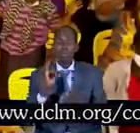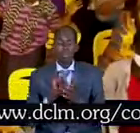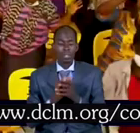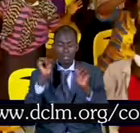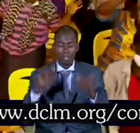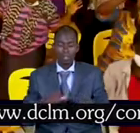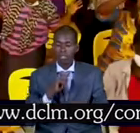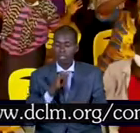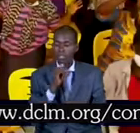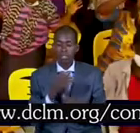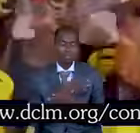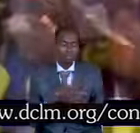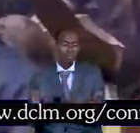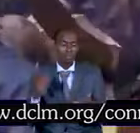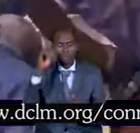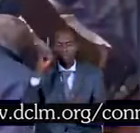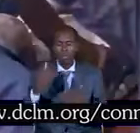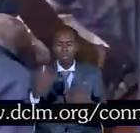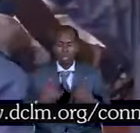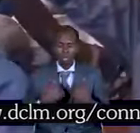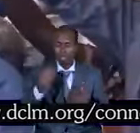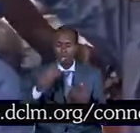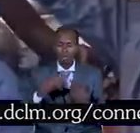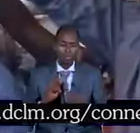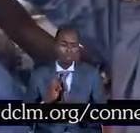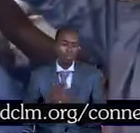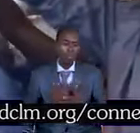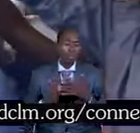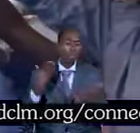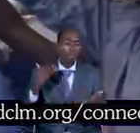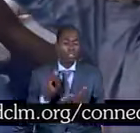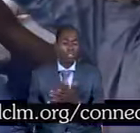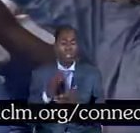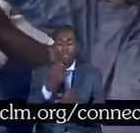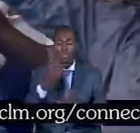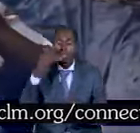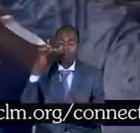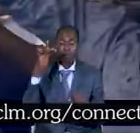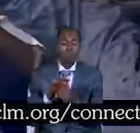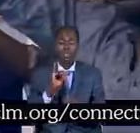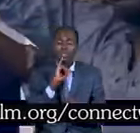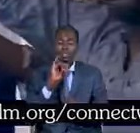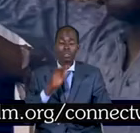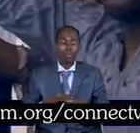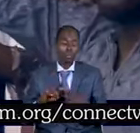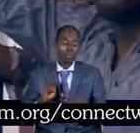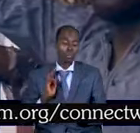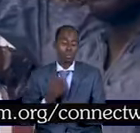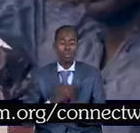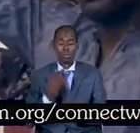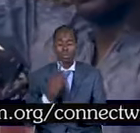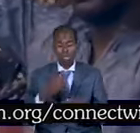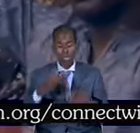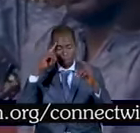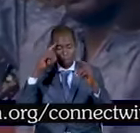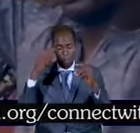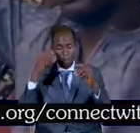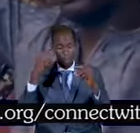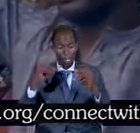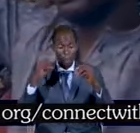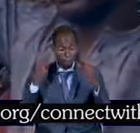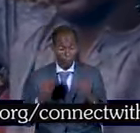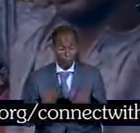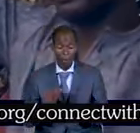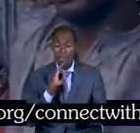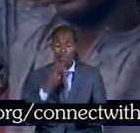agha, ịgwaworị anyị na nkwa a dịrị anyị, na ike a dịrị anyị, n'ihe ịrịba